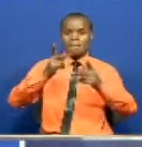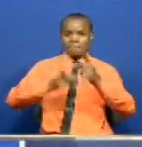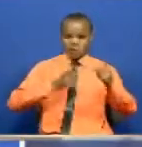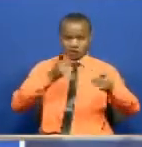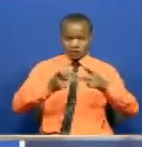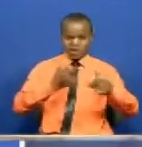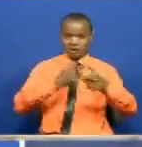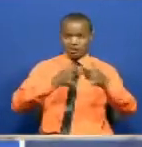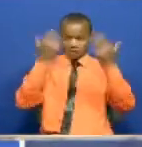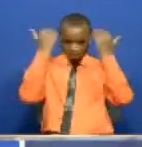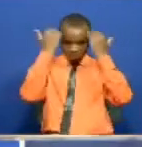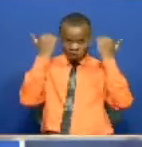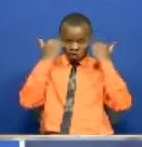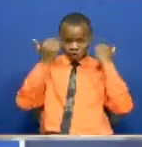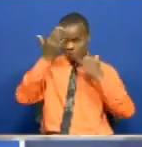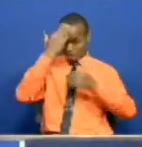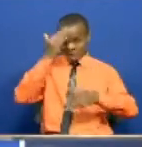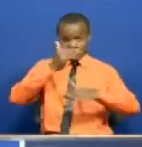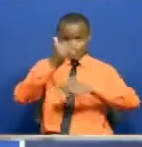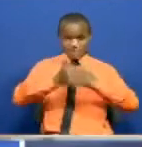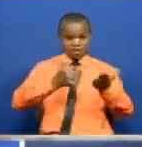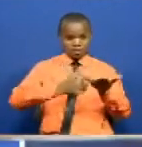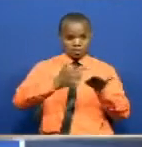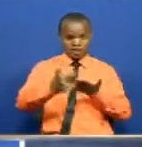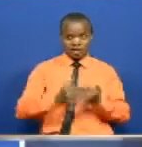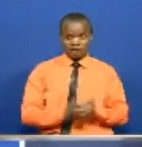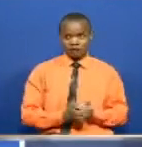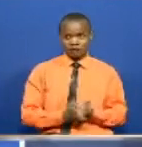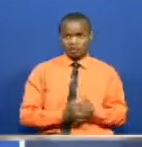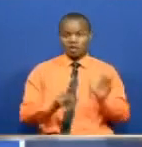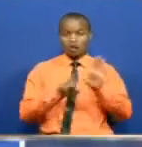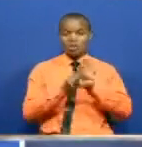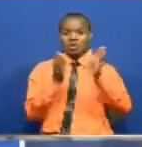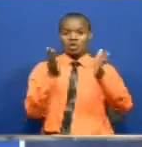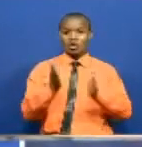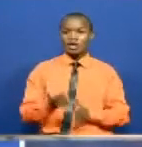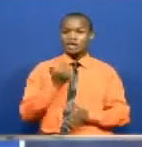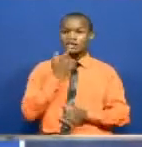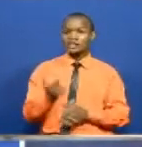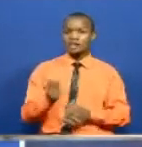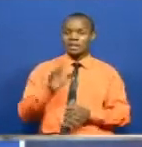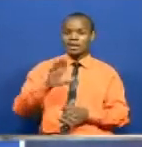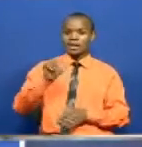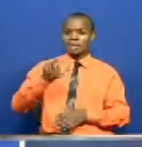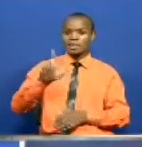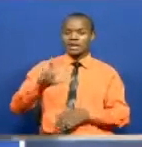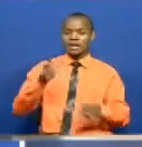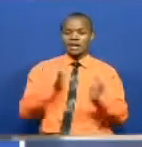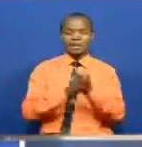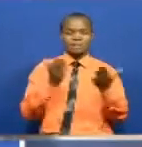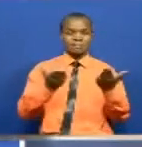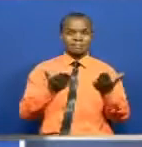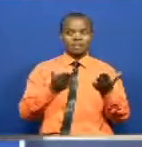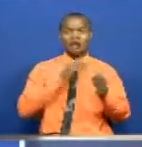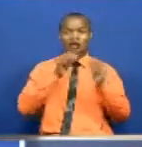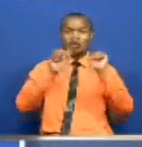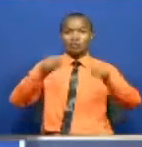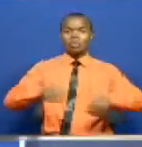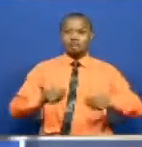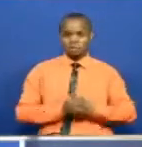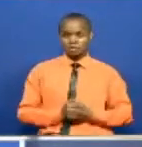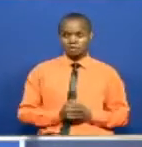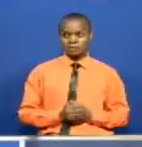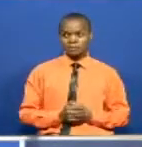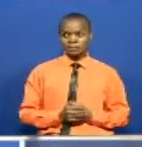kotini Jumatatu. The lawyer say they'll appeal the ruling on bail and bond on Monday, timing it exorbitant. Kwa sababu